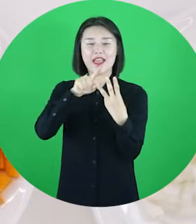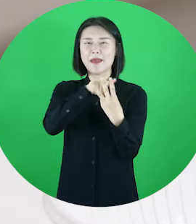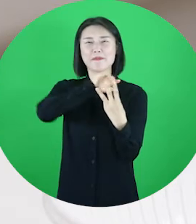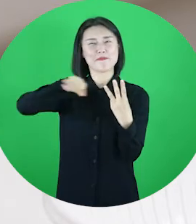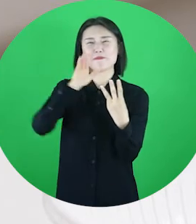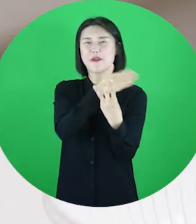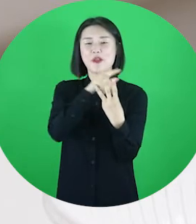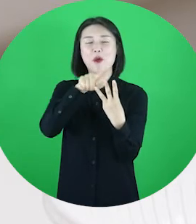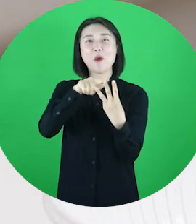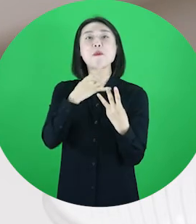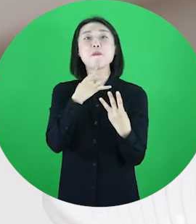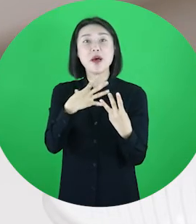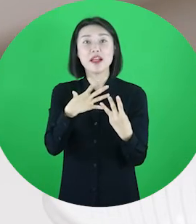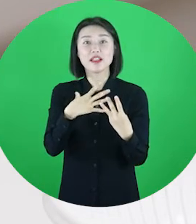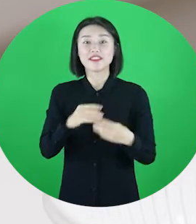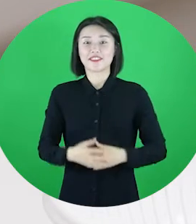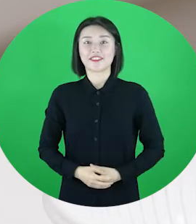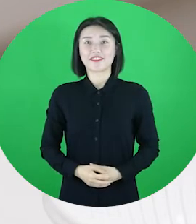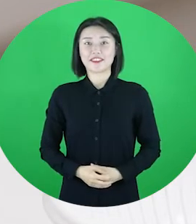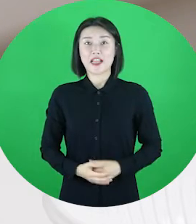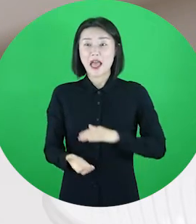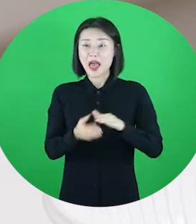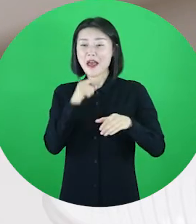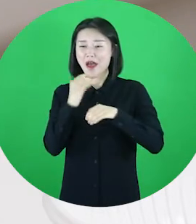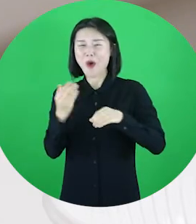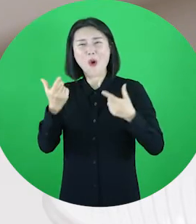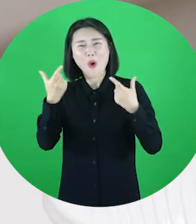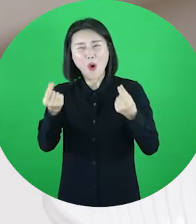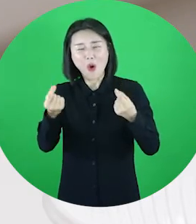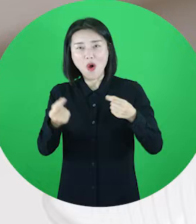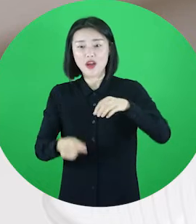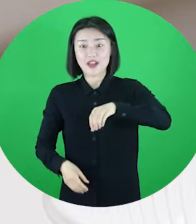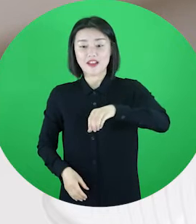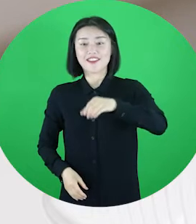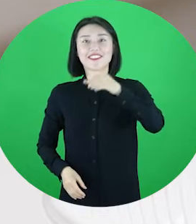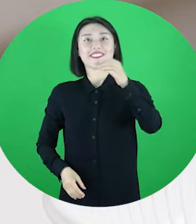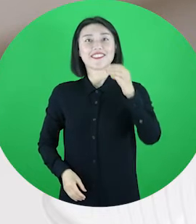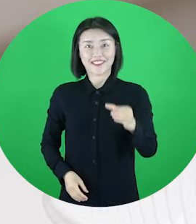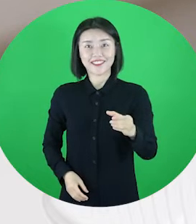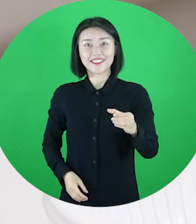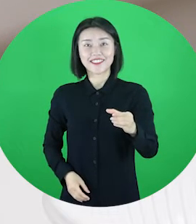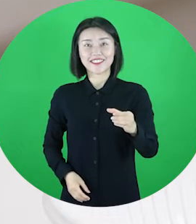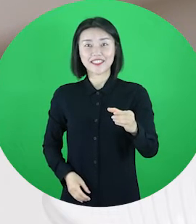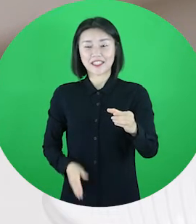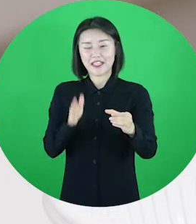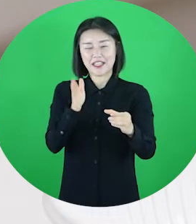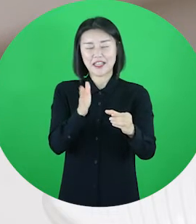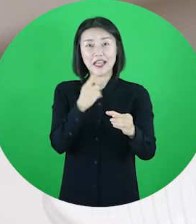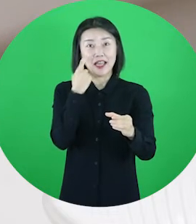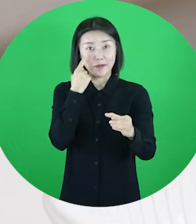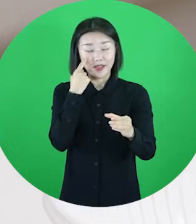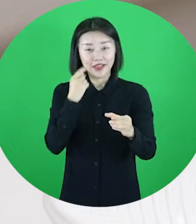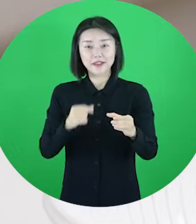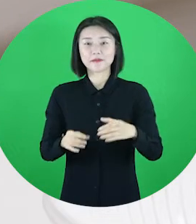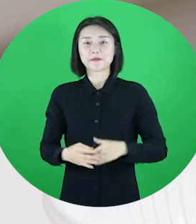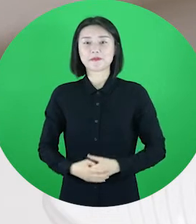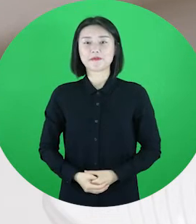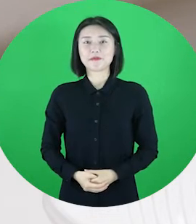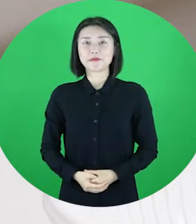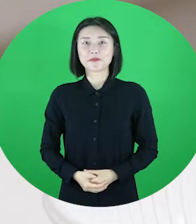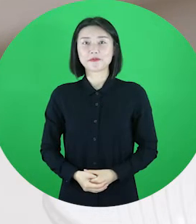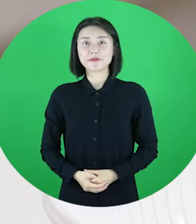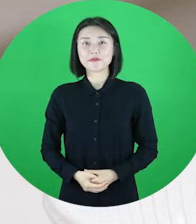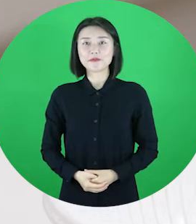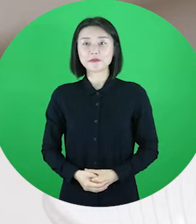사용하겠습니다. 자, 애호박도 당근과 똑같이 잘게 썰어주도록 할게요. 자, 당근처럼 이